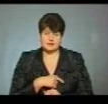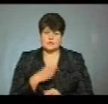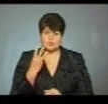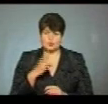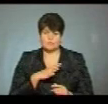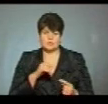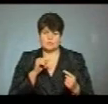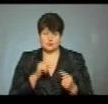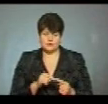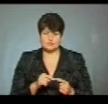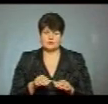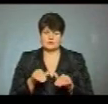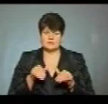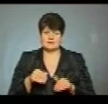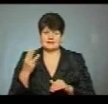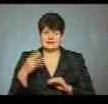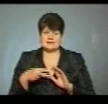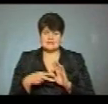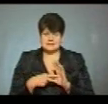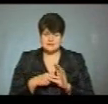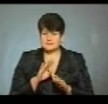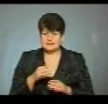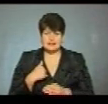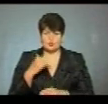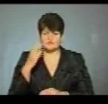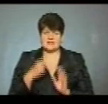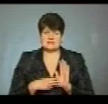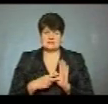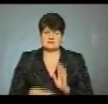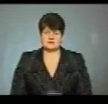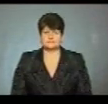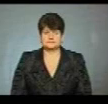3, утрималися 37, не голосували 70.